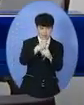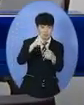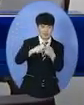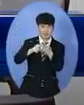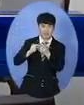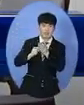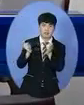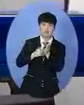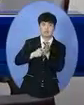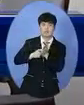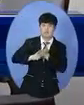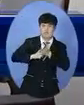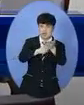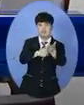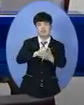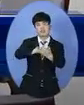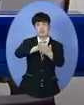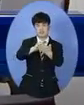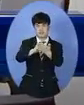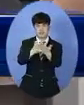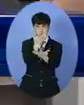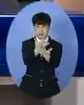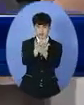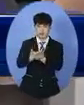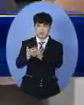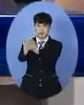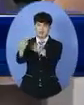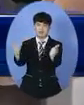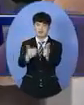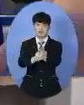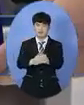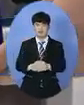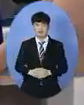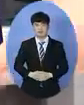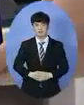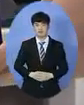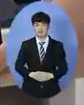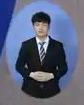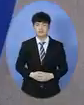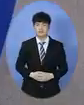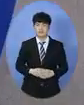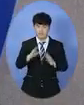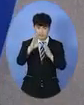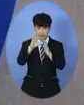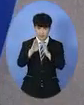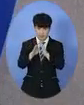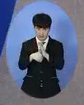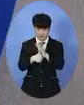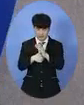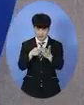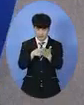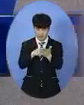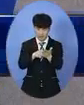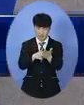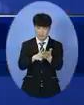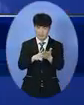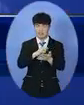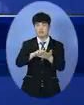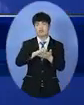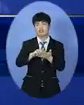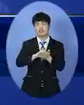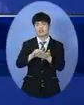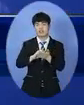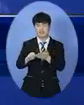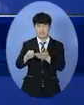동서내륙철도의 국가철도망 계획 반영을 촉구하는 주민서명부를 전달했습니다. 이날 전달된 서명부는 당초